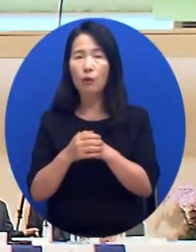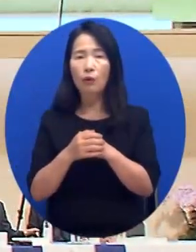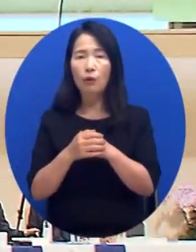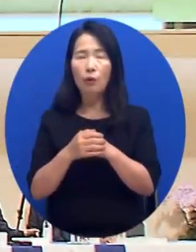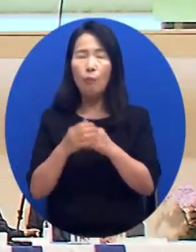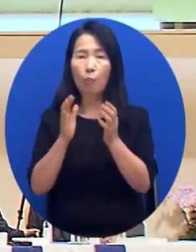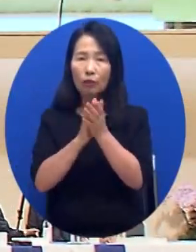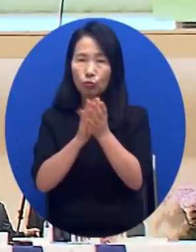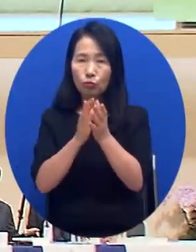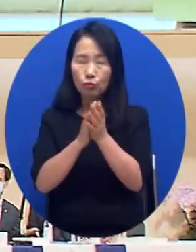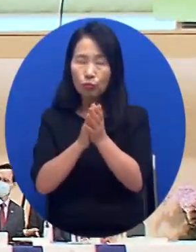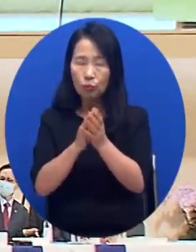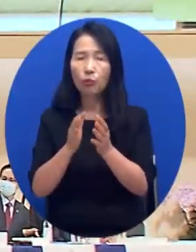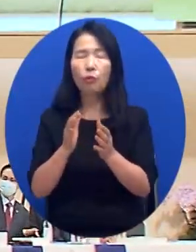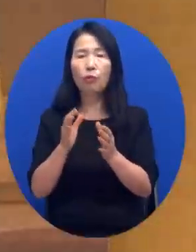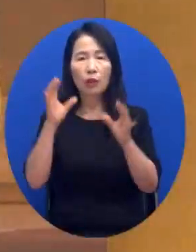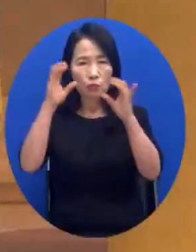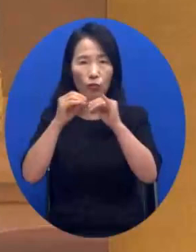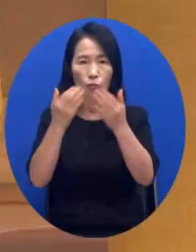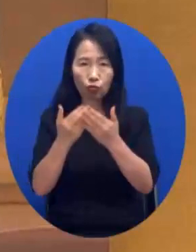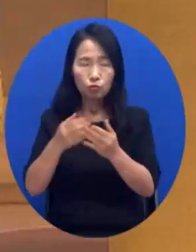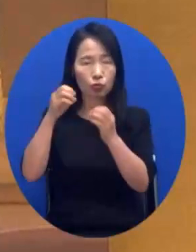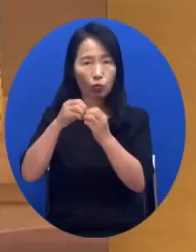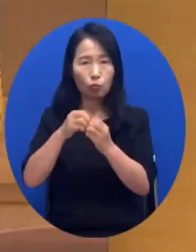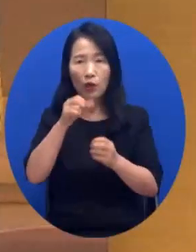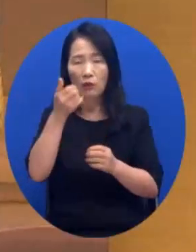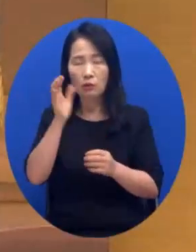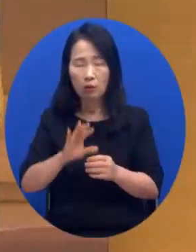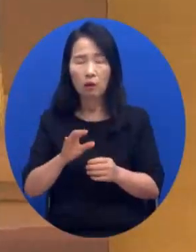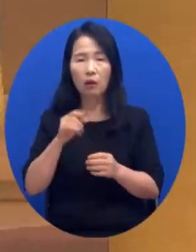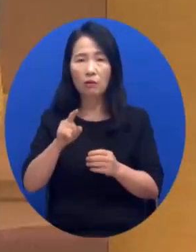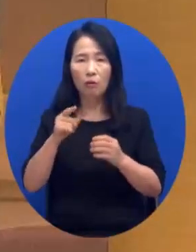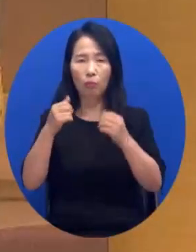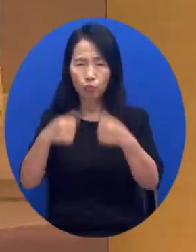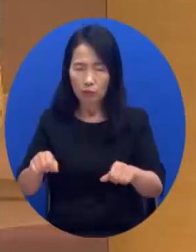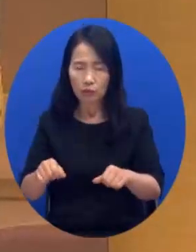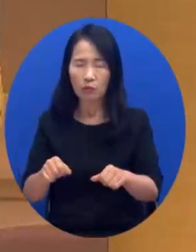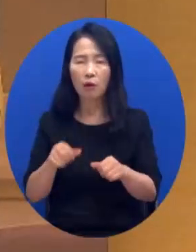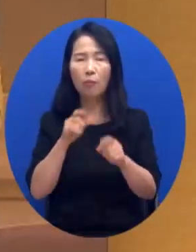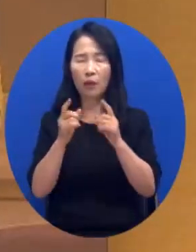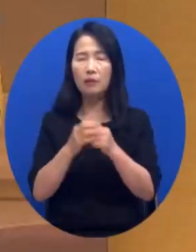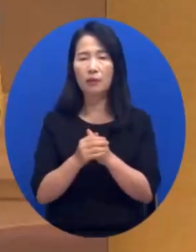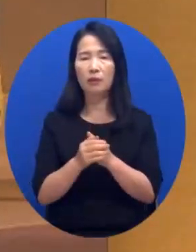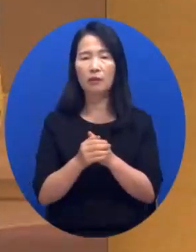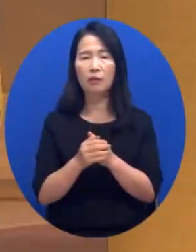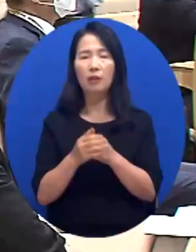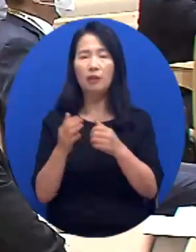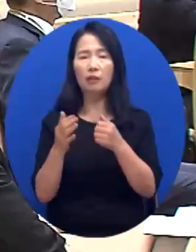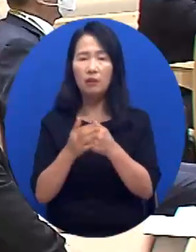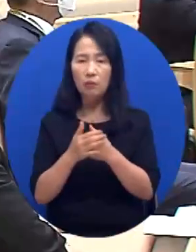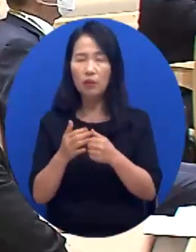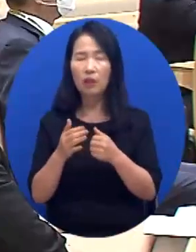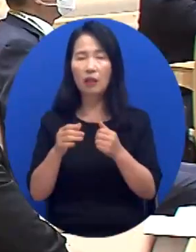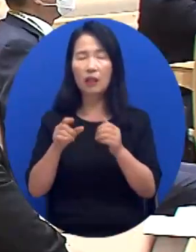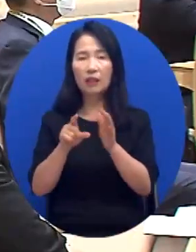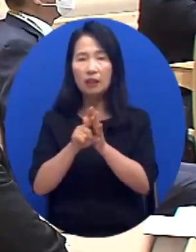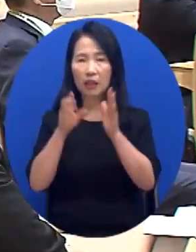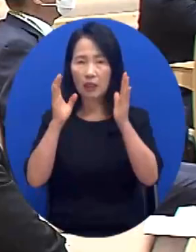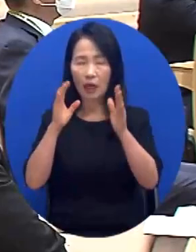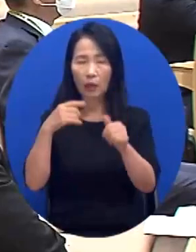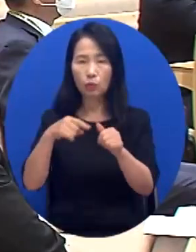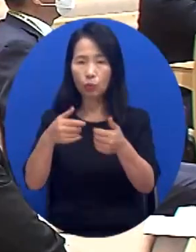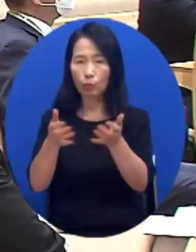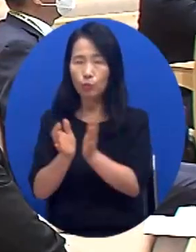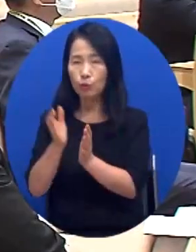전통마저 무너뜨렸다고 지적했습니다. 이어 예장통합총회 총회장과 신학교육부장에게 총장